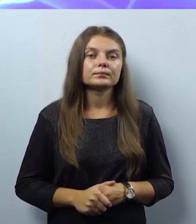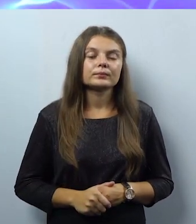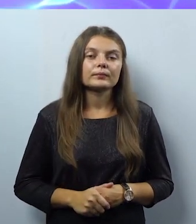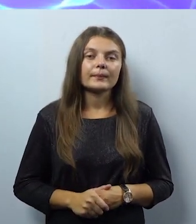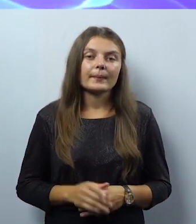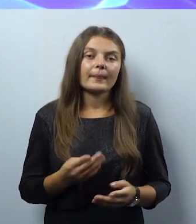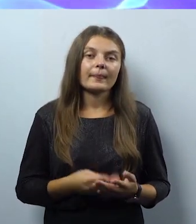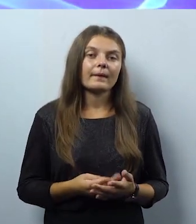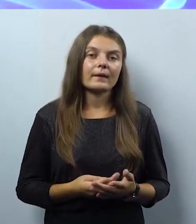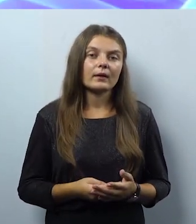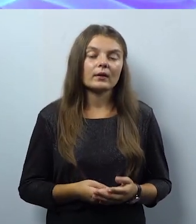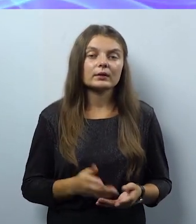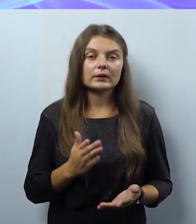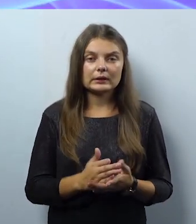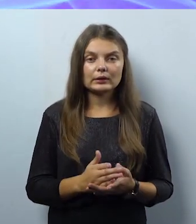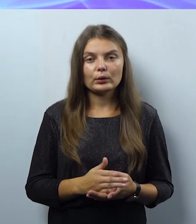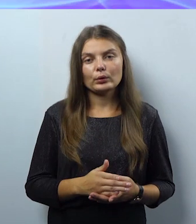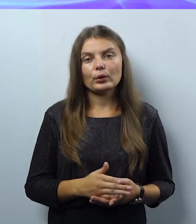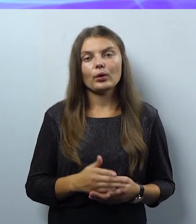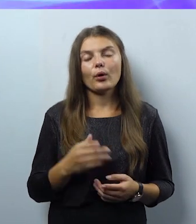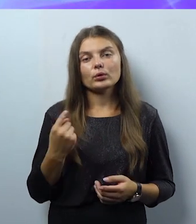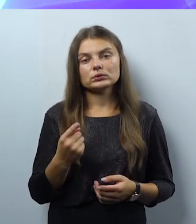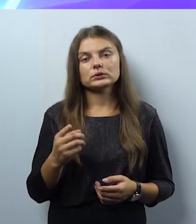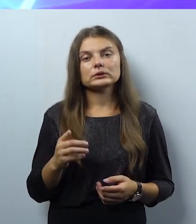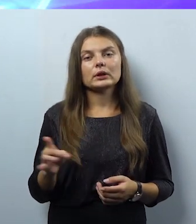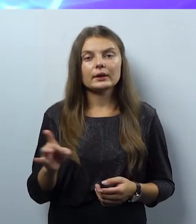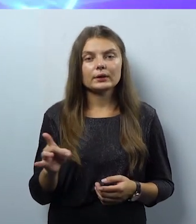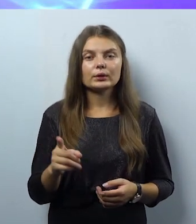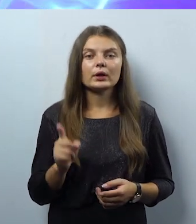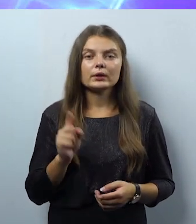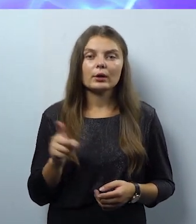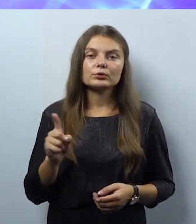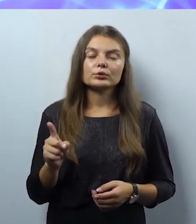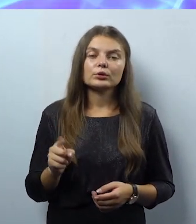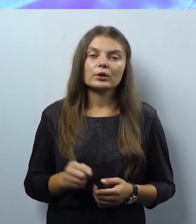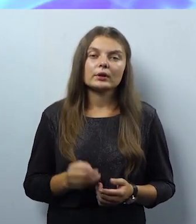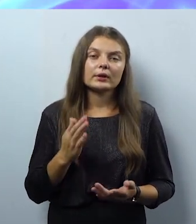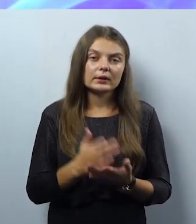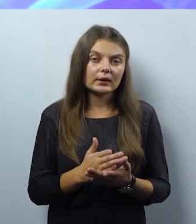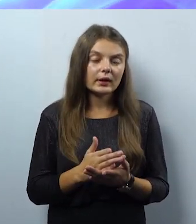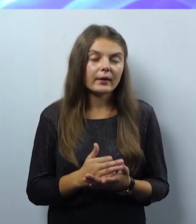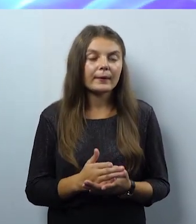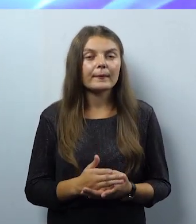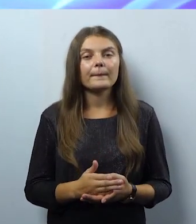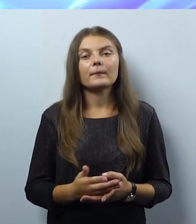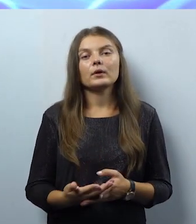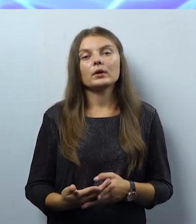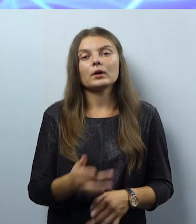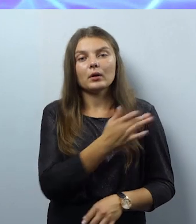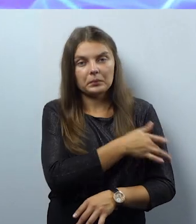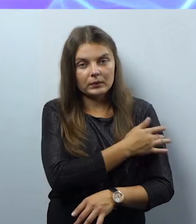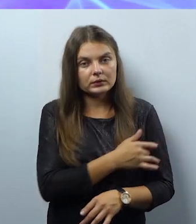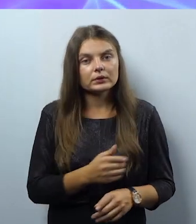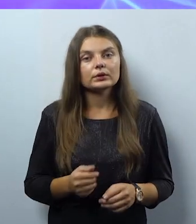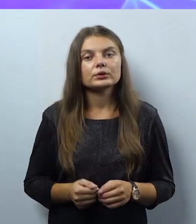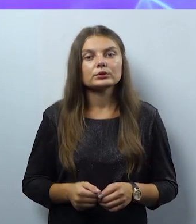вони в цьому плані якось краще розвиваються, тому що там є амбулаторії. Наприклад, Старомартинівська амбулаторія, вона закінчує своє